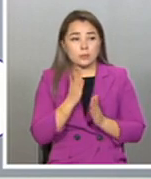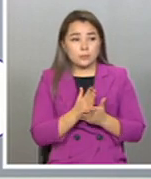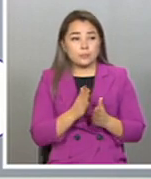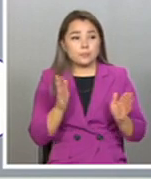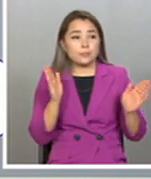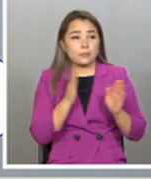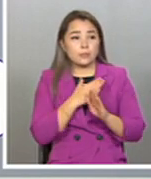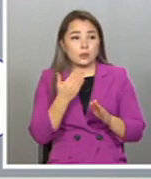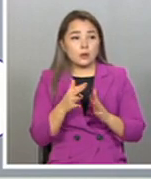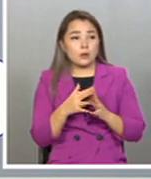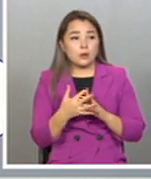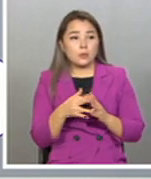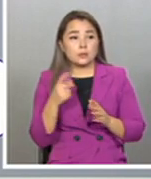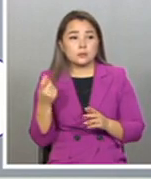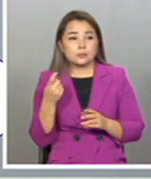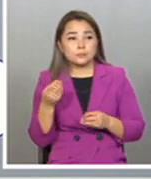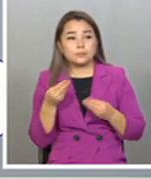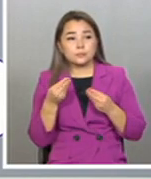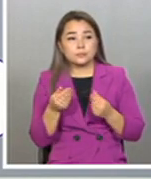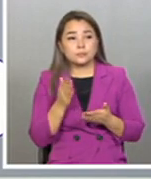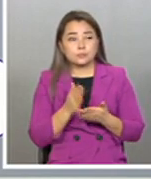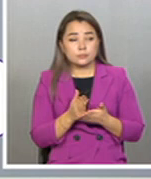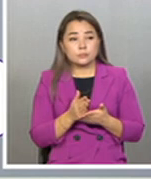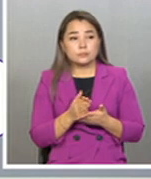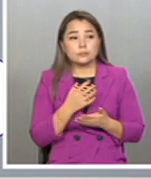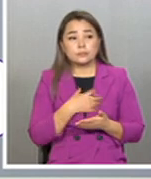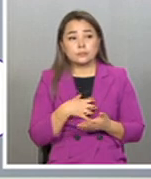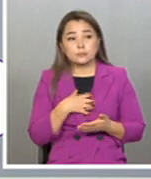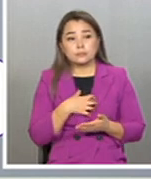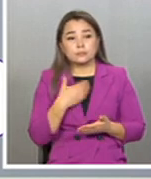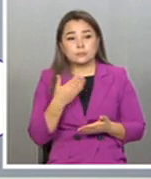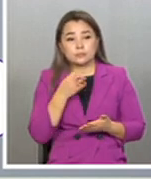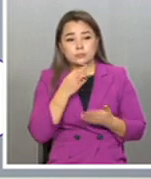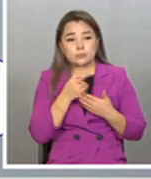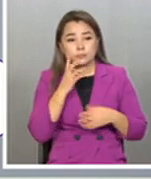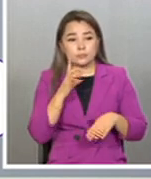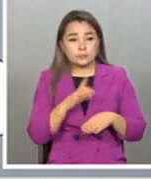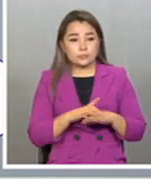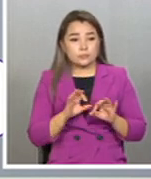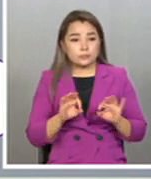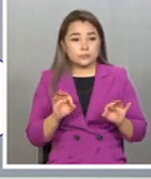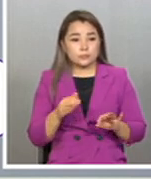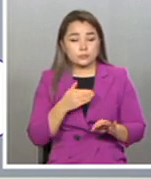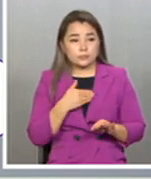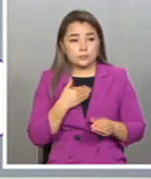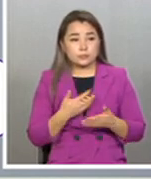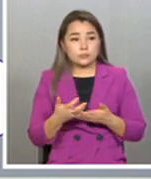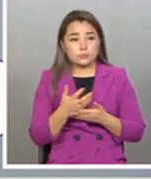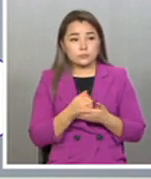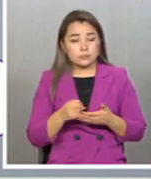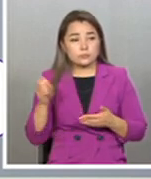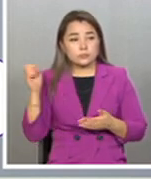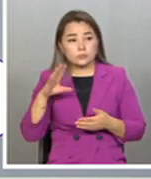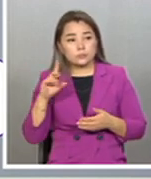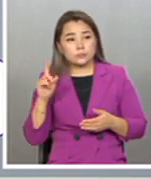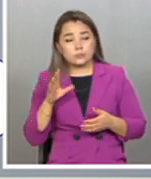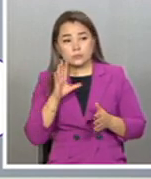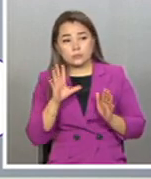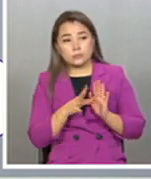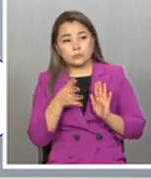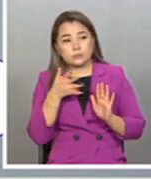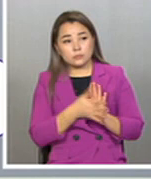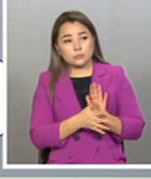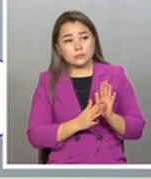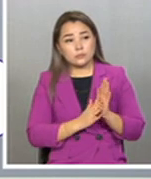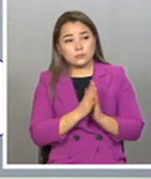Климаттың ауыл шаруашылығының әсері ретінде негізгі факторларын көрсетіп кетсек, жиынтық күн радиациясы, өсу